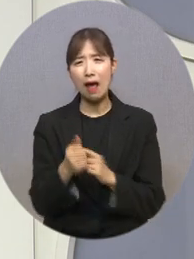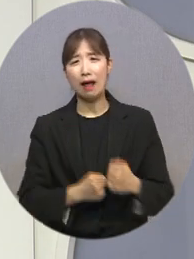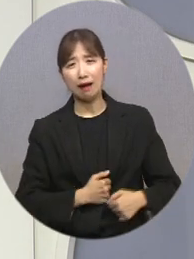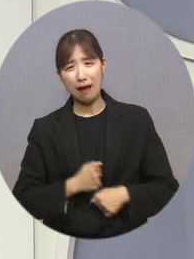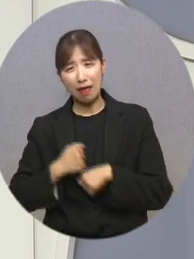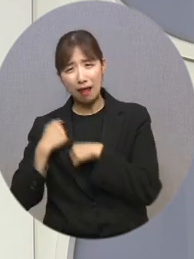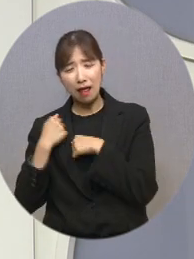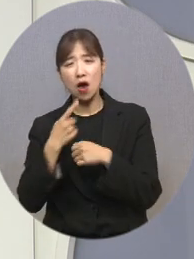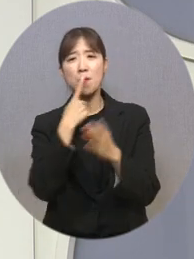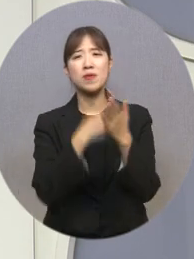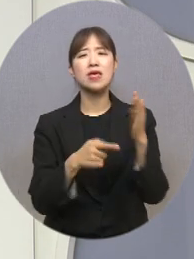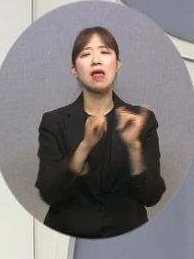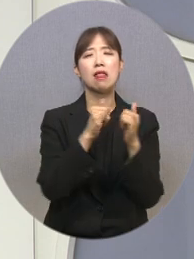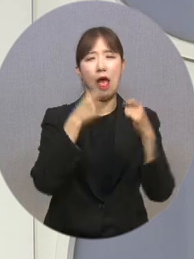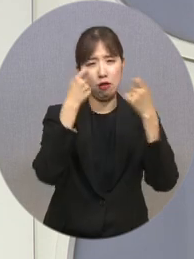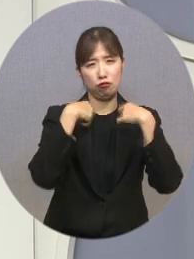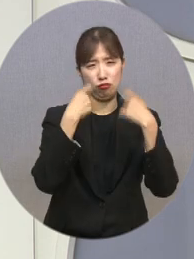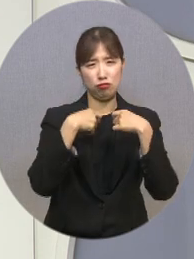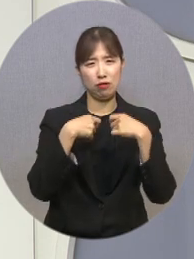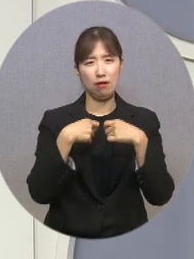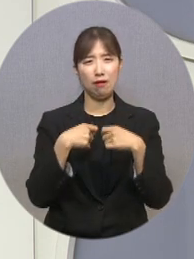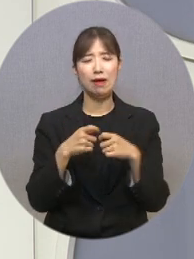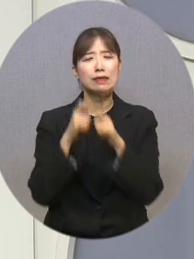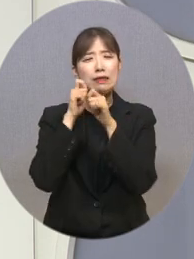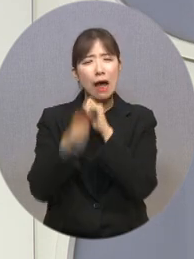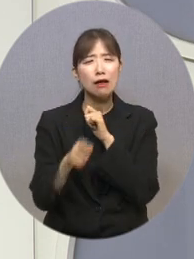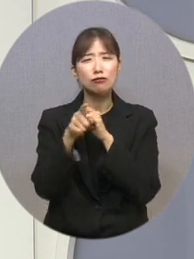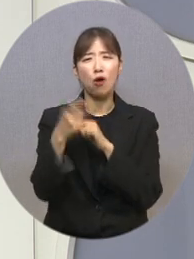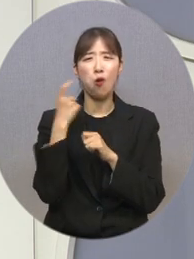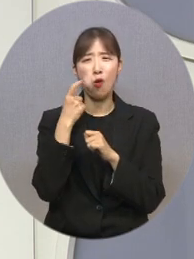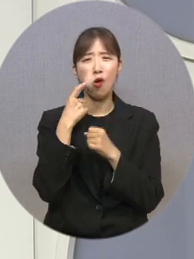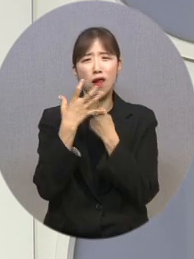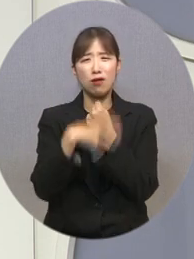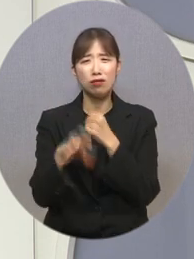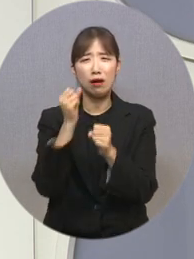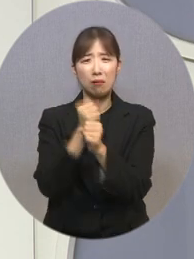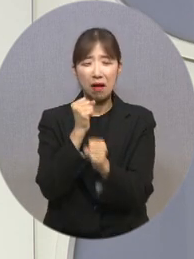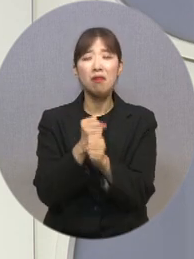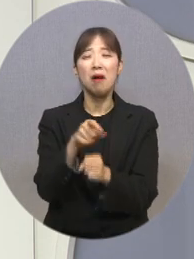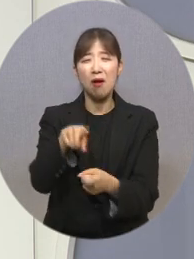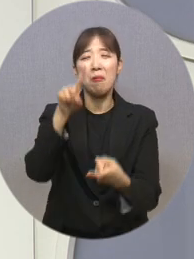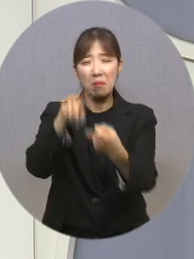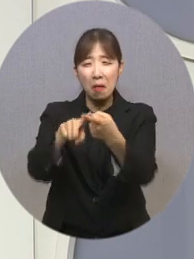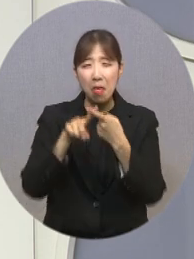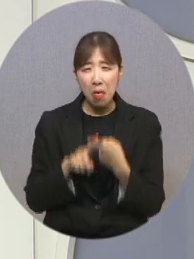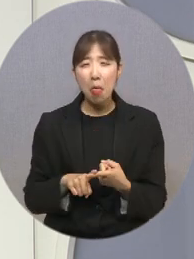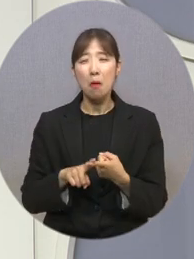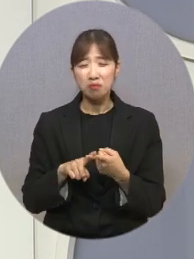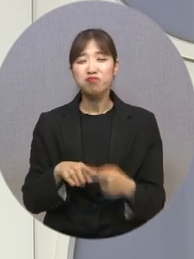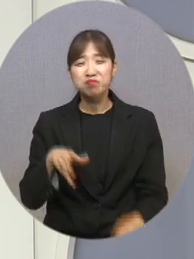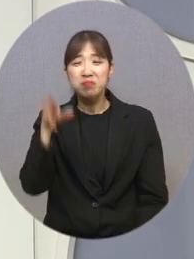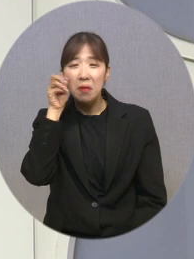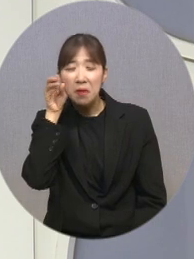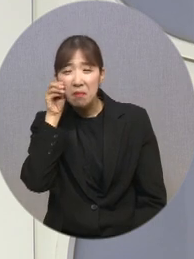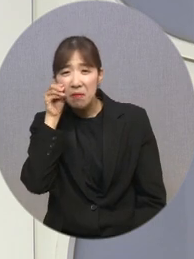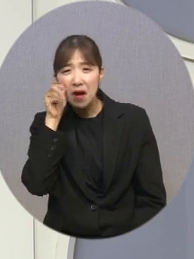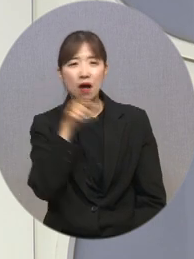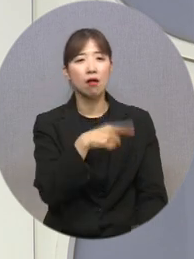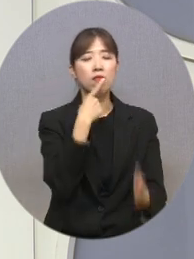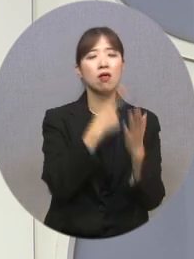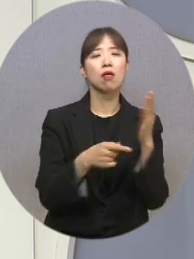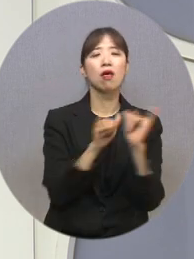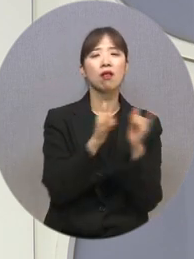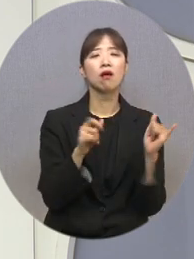운다. 사기꾼이 만들어 놓은 형식적인 증거에 우리가 검사들이 만족할 때 피해자는 실체적 진실을 안고